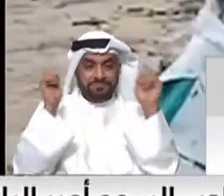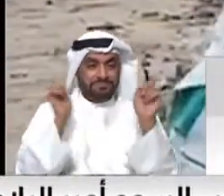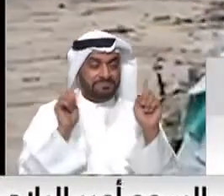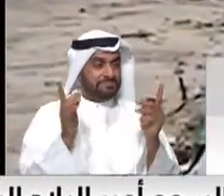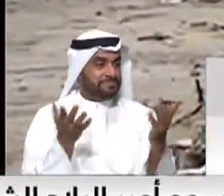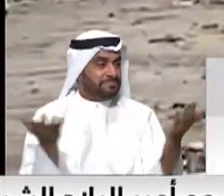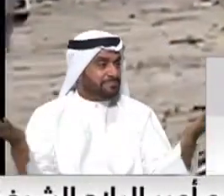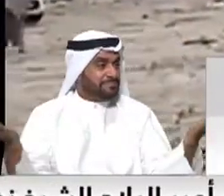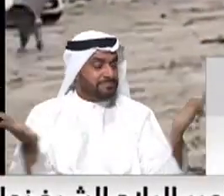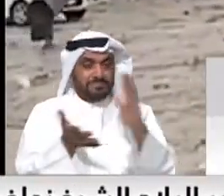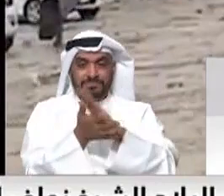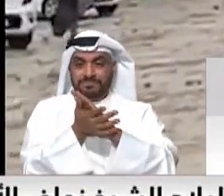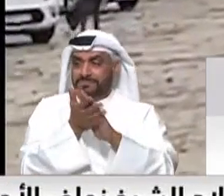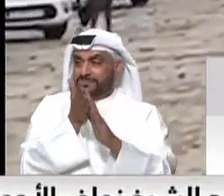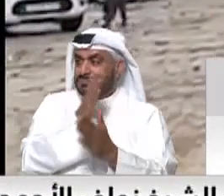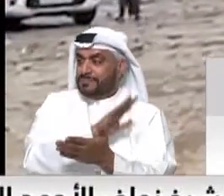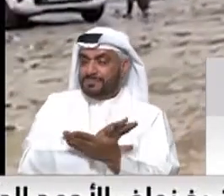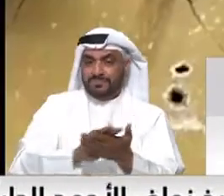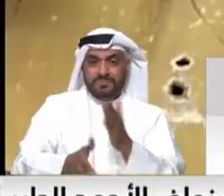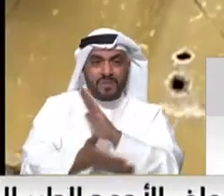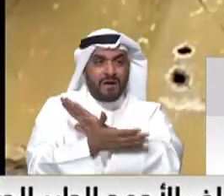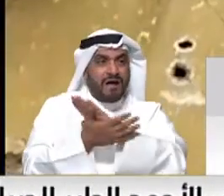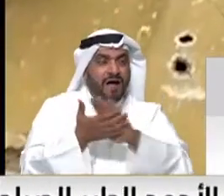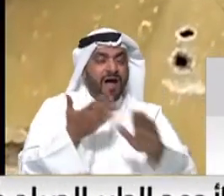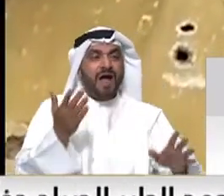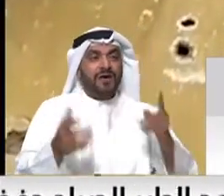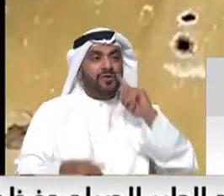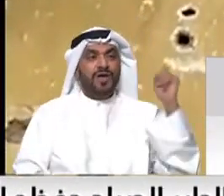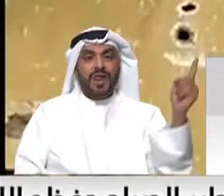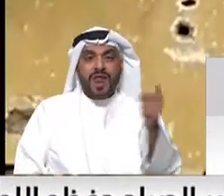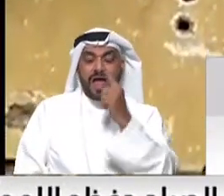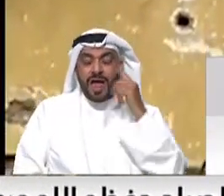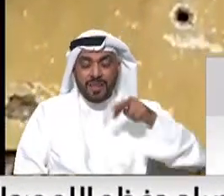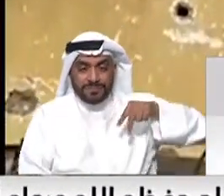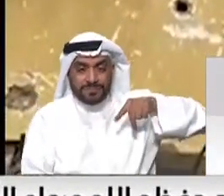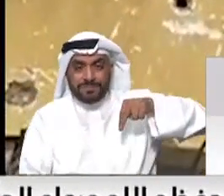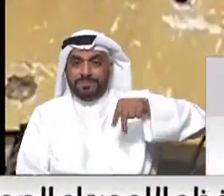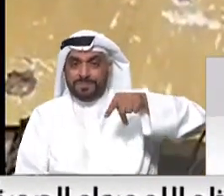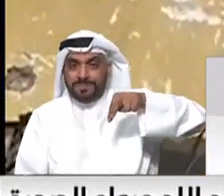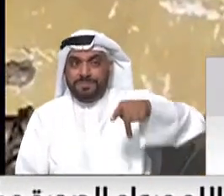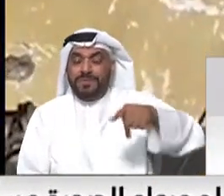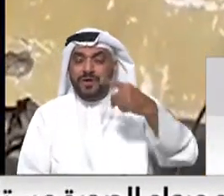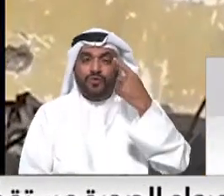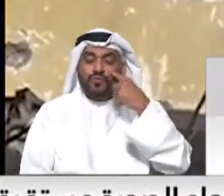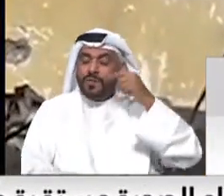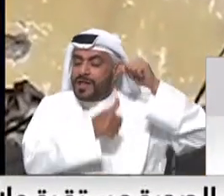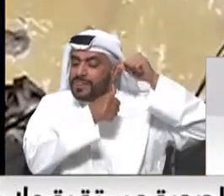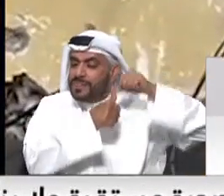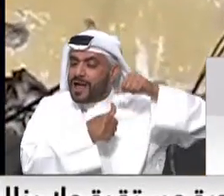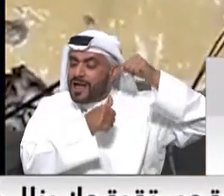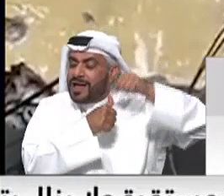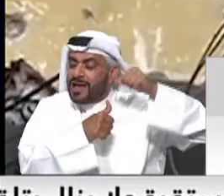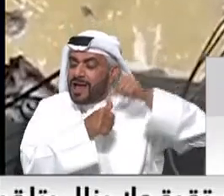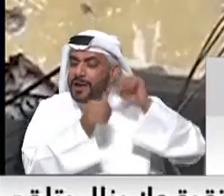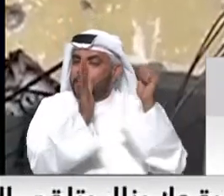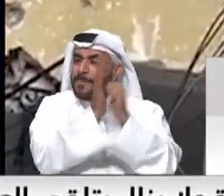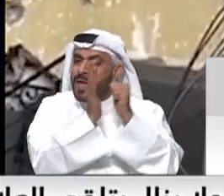أرجل الغزاويين تسحب خطاها عائدة وقلوبهم تعتصر